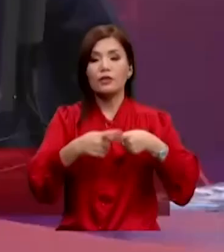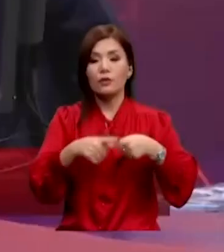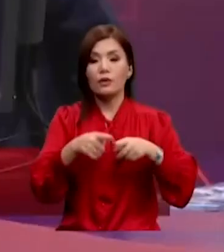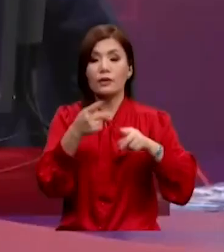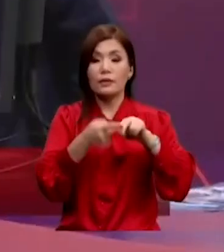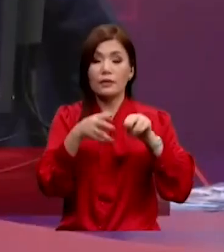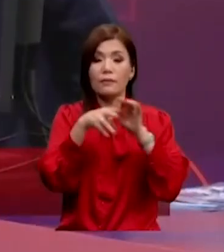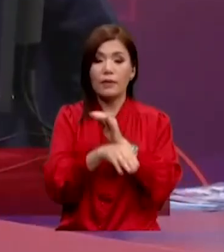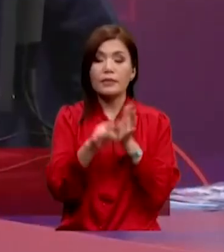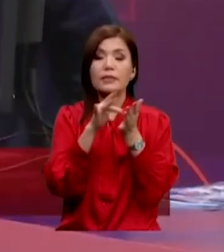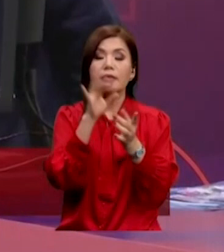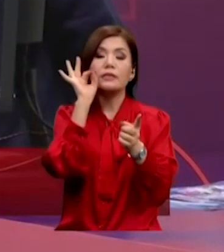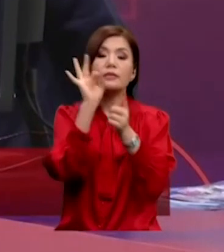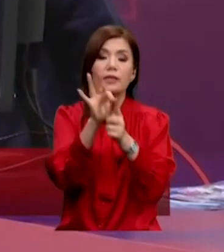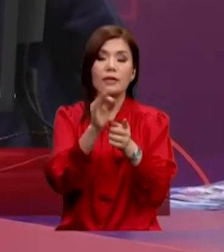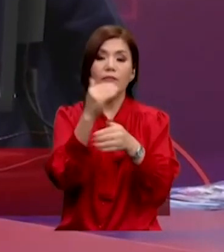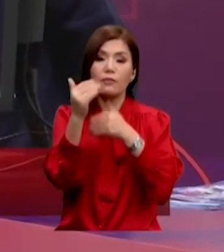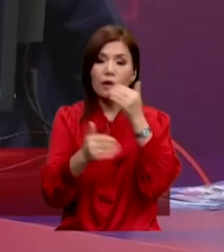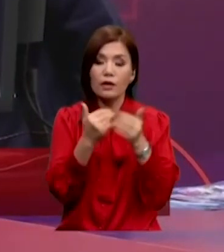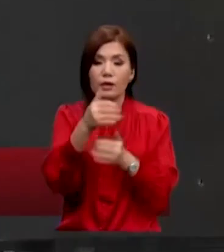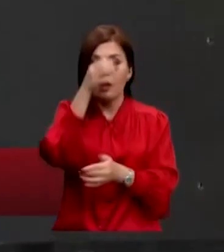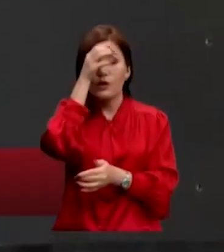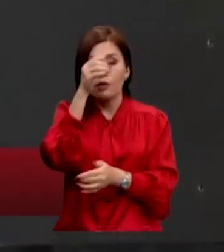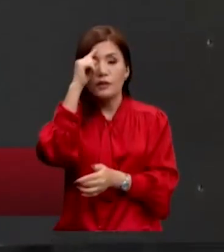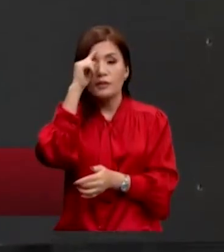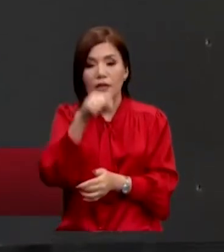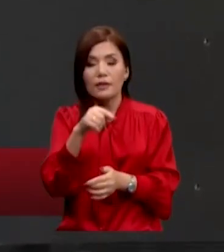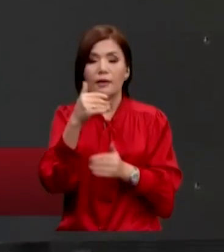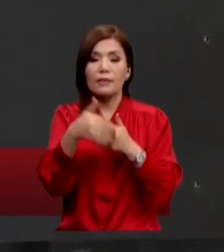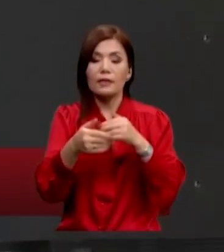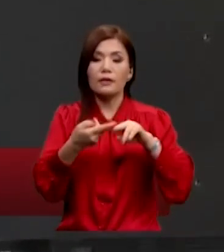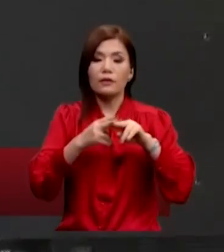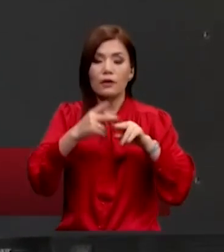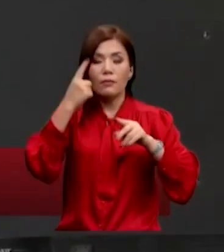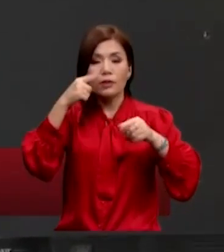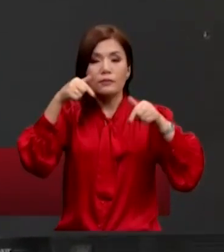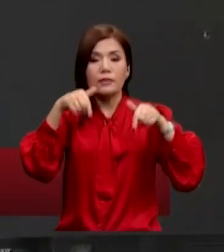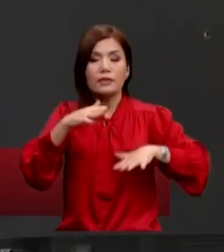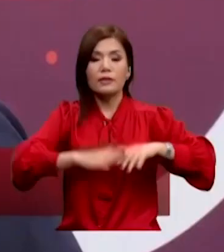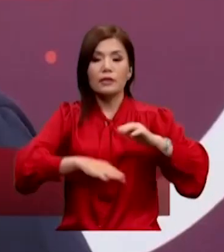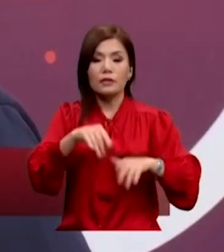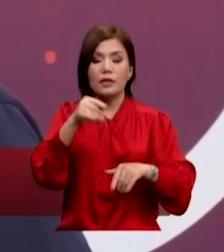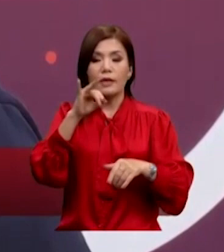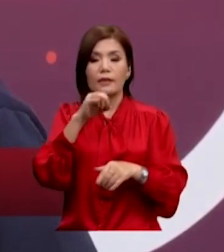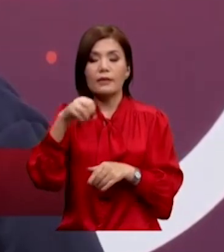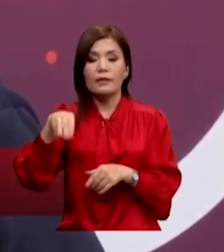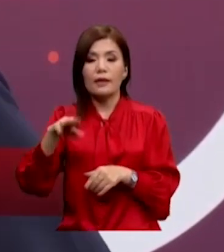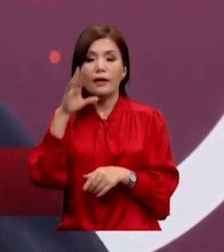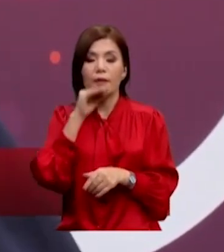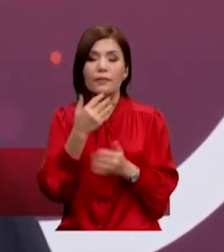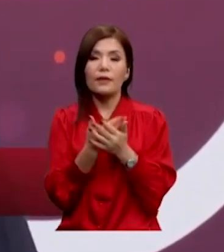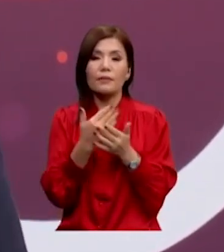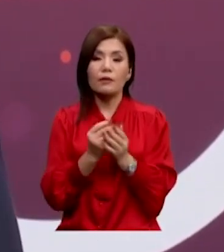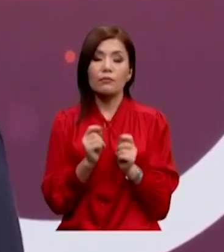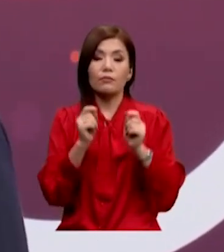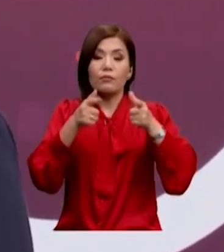Одна из миссий университета – продвижение научных знаний и разработка практических решений в области искусственного интеллекта. Примеры его